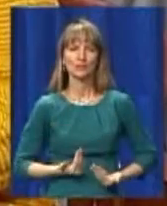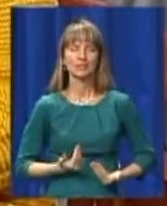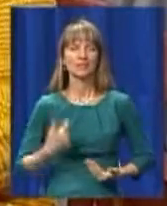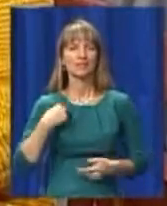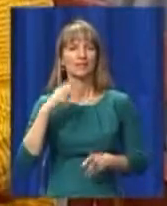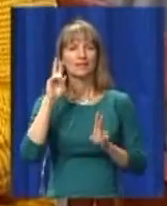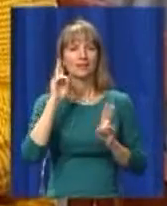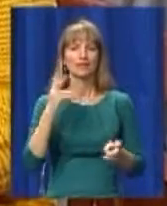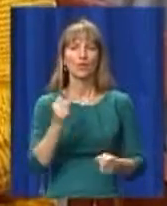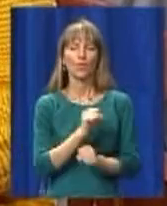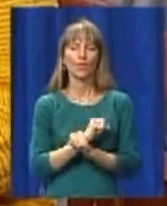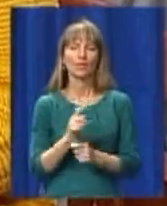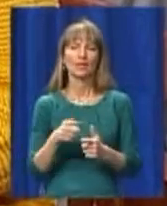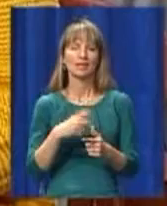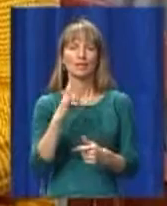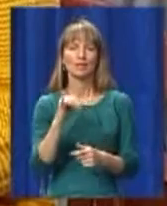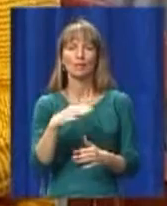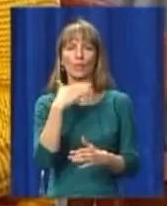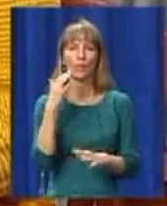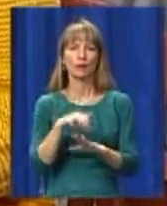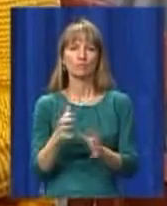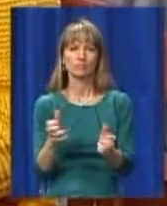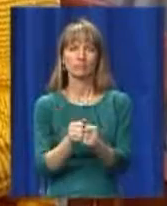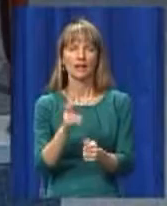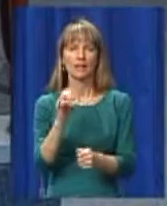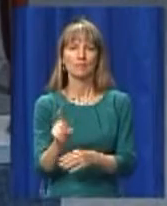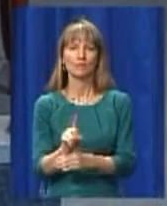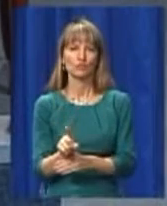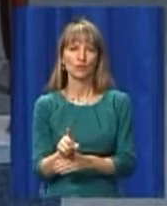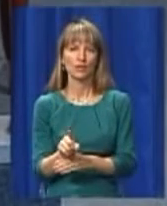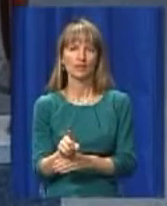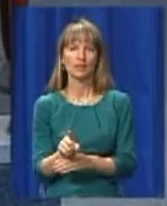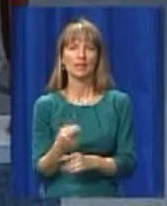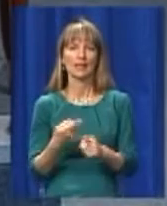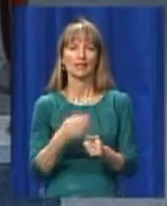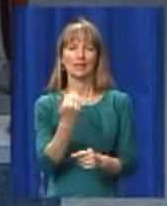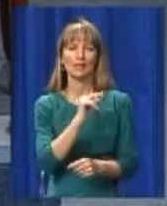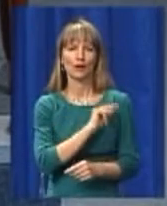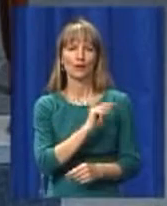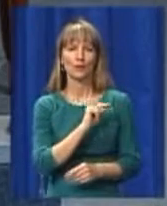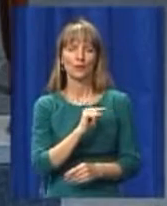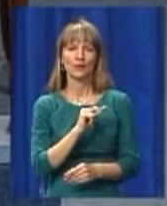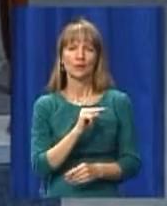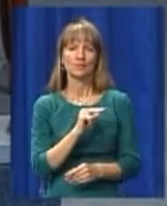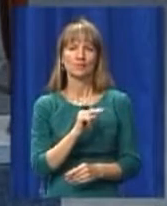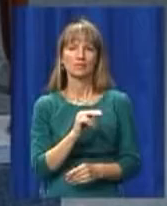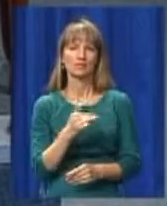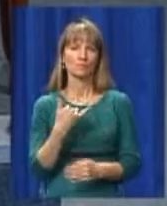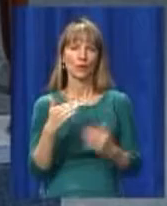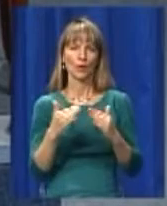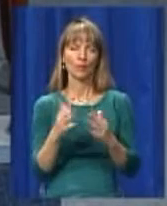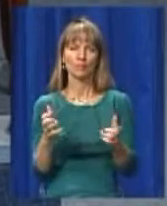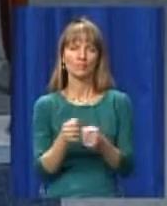не знаю, відпочинок чи ні, адже дуже багато котів, вони полюють на мишей. Ой, це їхня робота. Мой Мурзик за этим не охотится. У